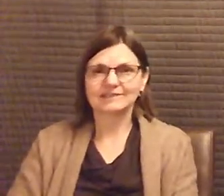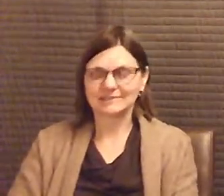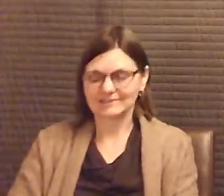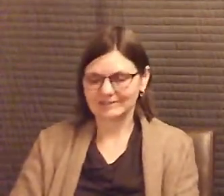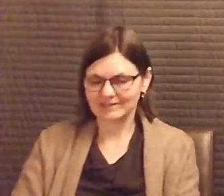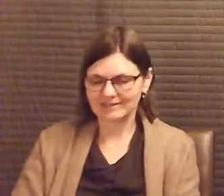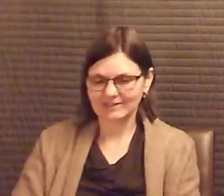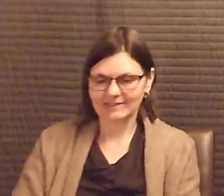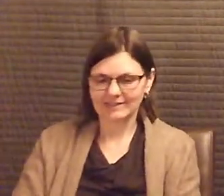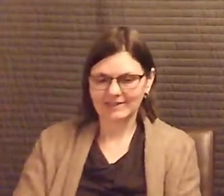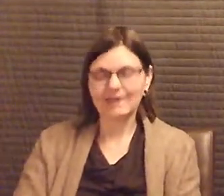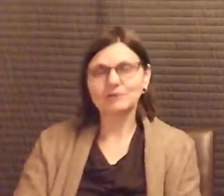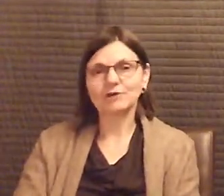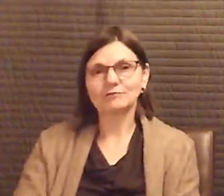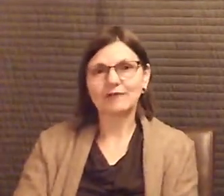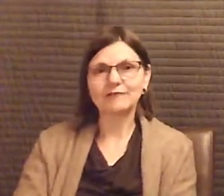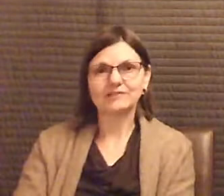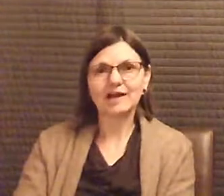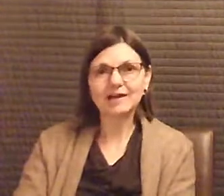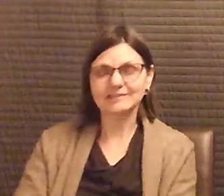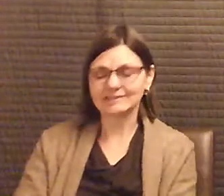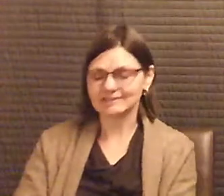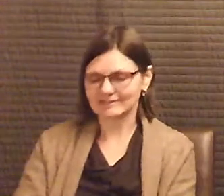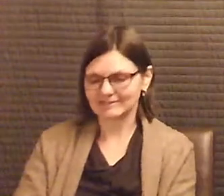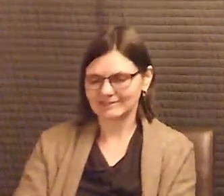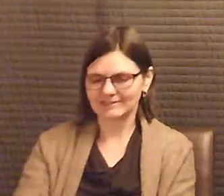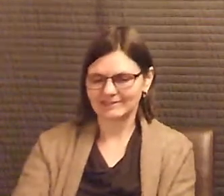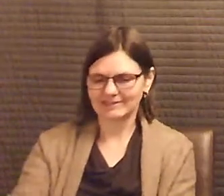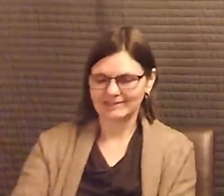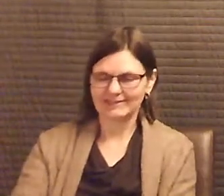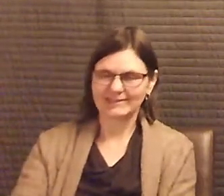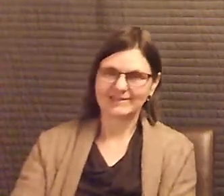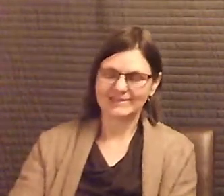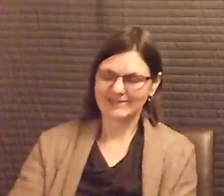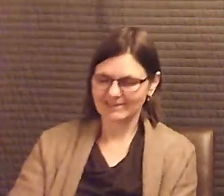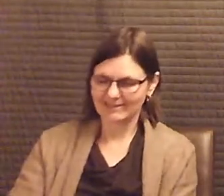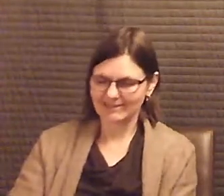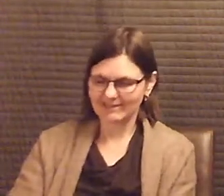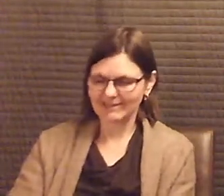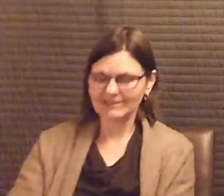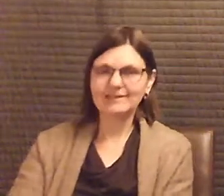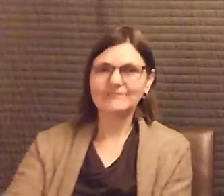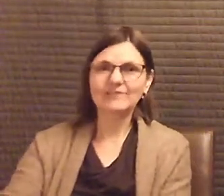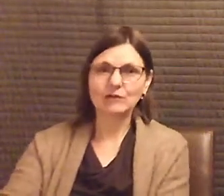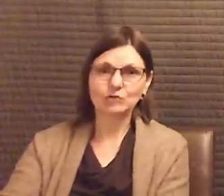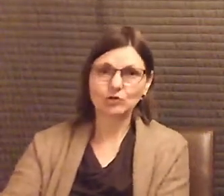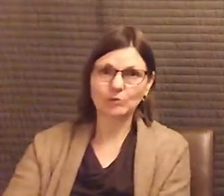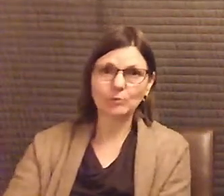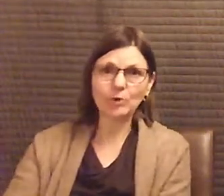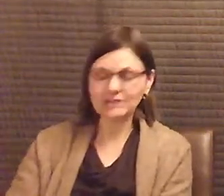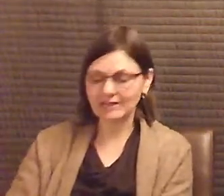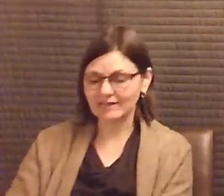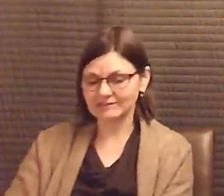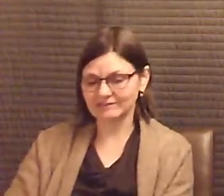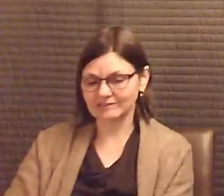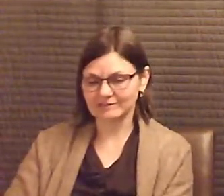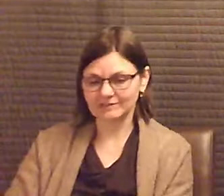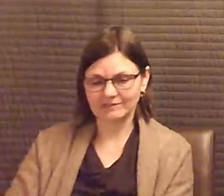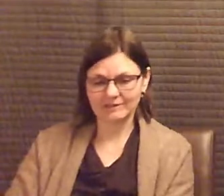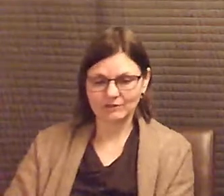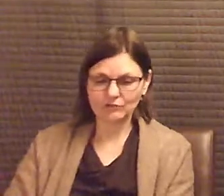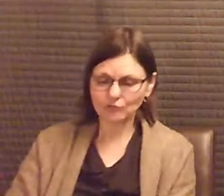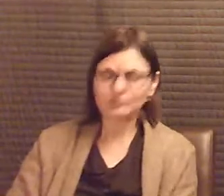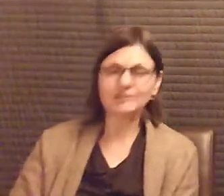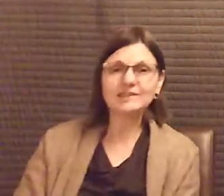john 5ppm een jannes 5 is 8 die hoe song ever is beauregard die uit god geboren is in